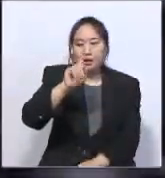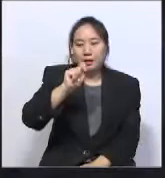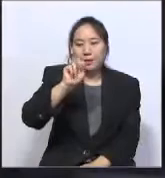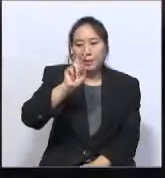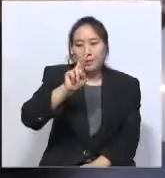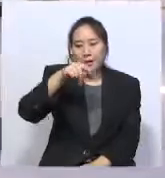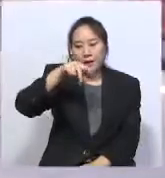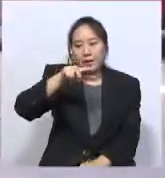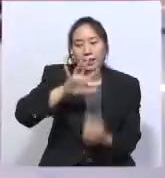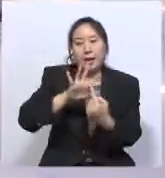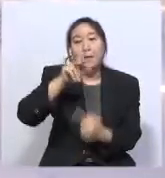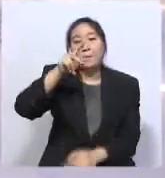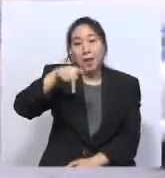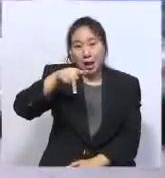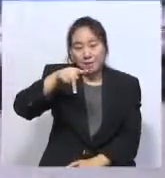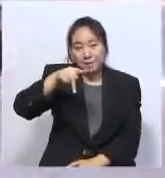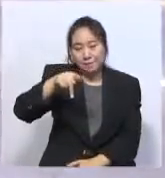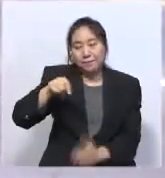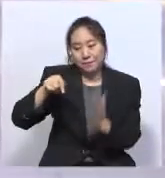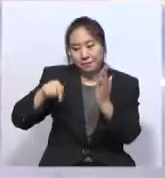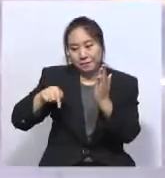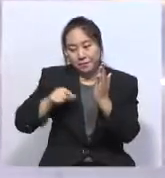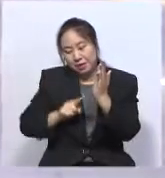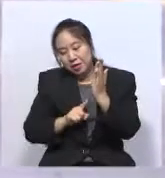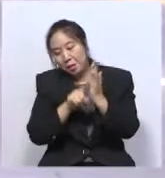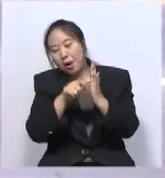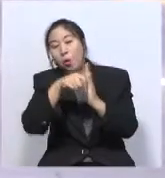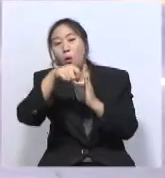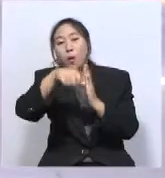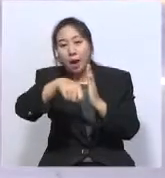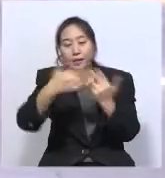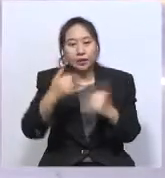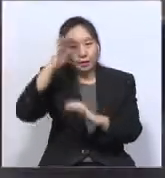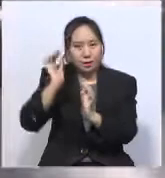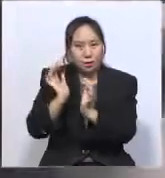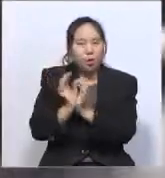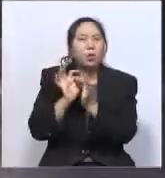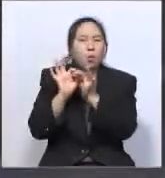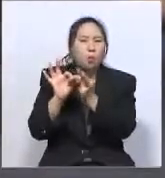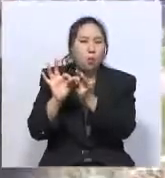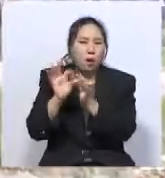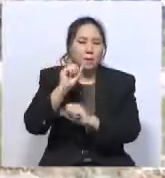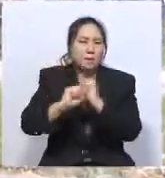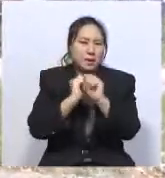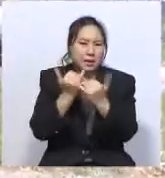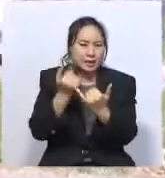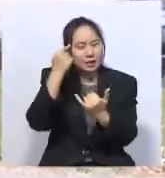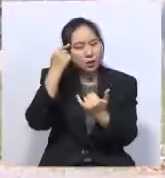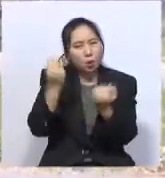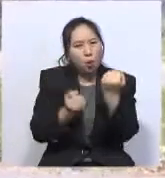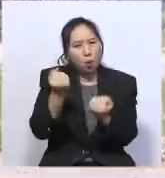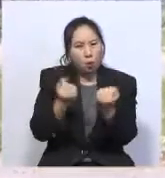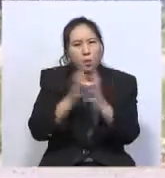ที่จะออกจากถนนพหลโยธินสระบุรีนะครับไปโคราชนั้นทางตำรวจทางหลวงก็เป็นห่วงว่าปีนี้น่าจะมีรถมากกว่